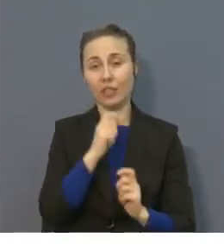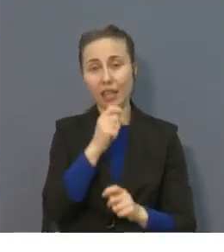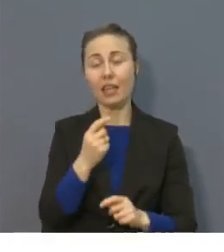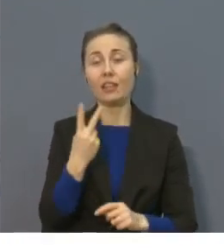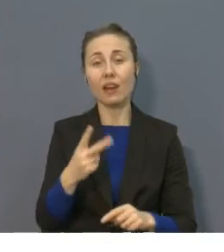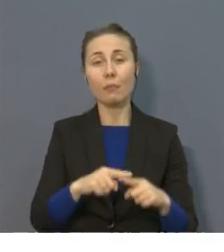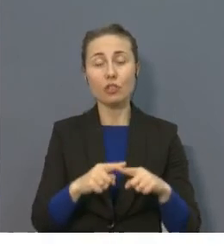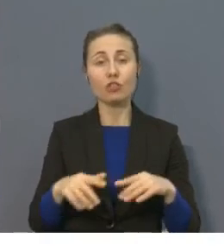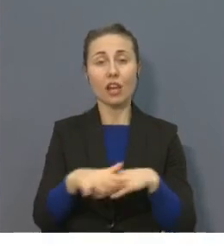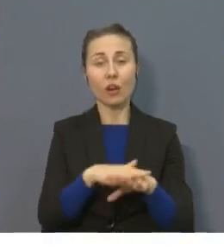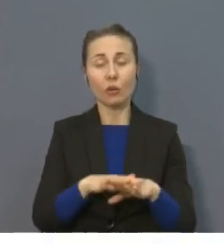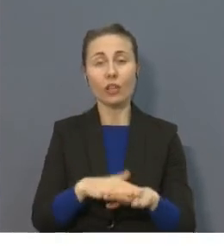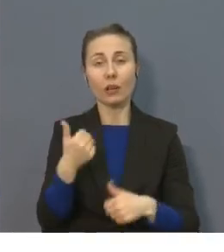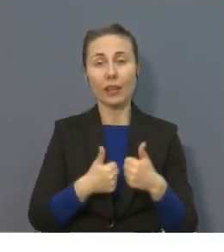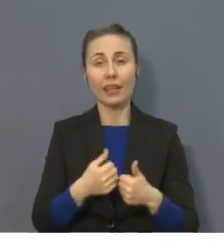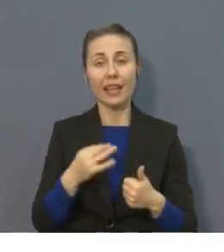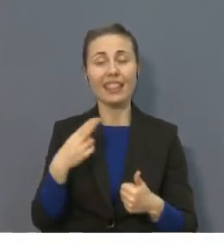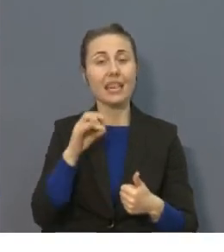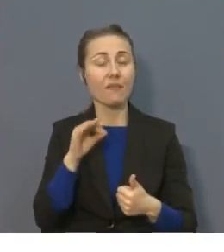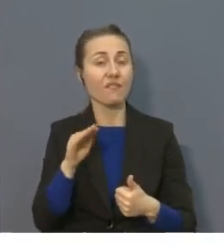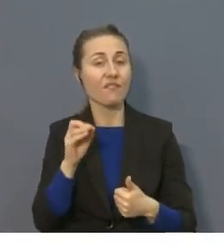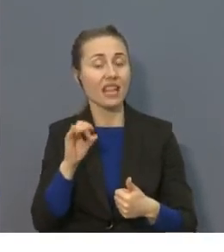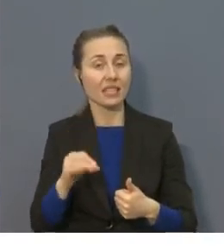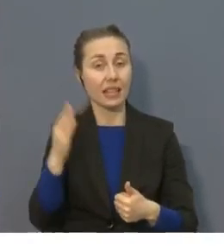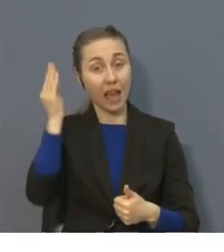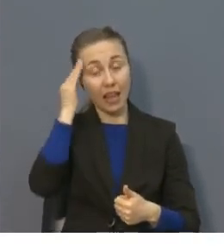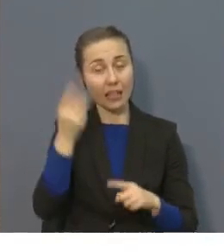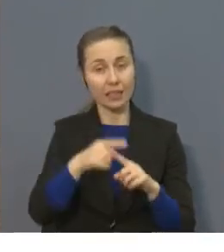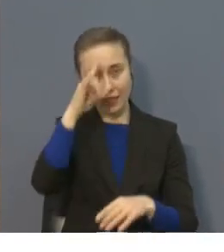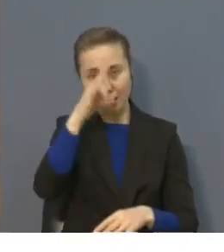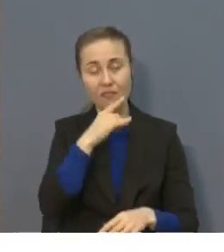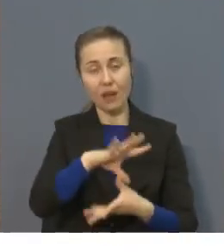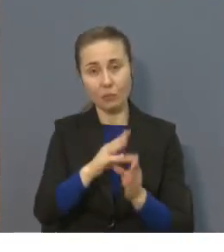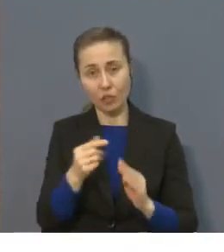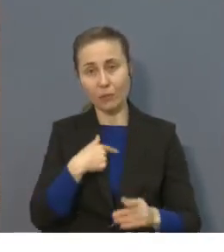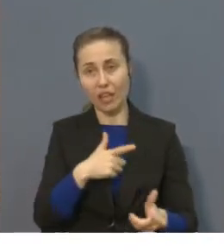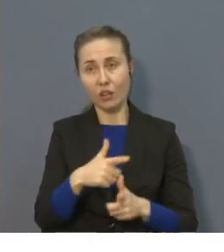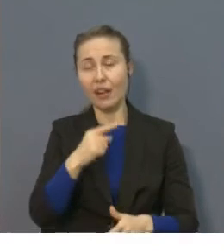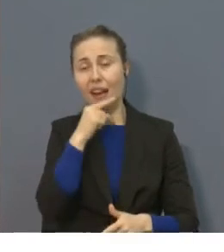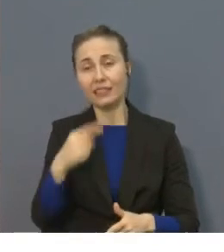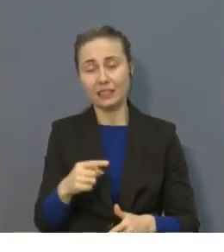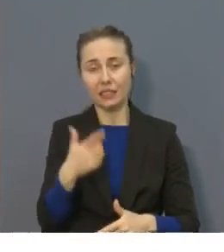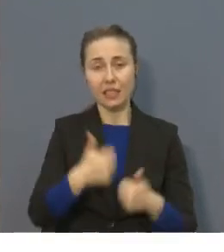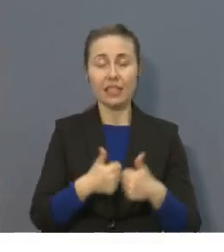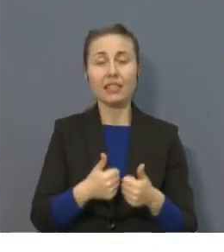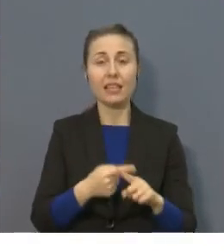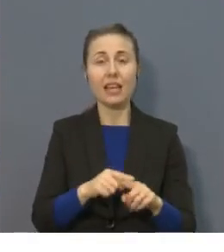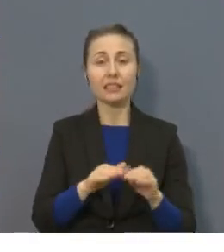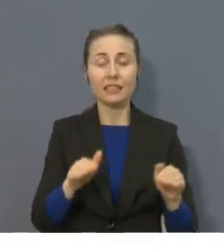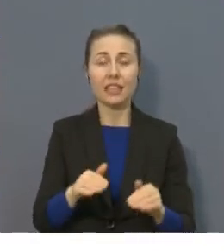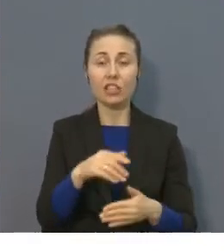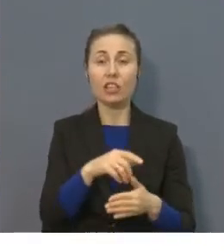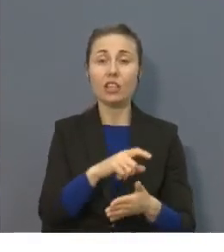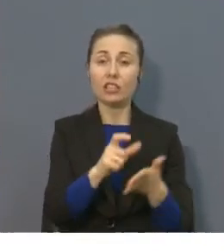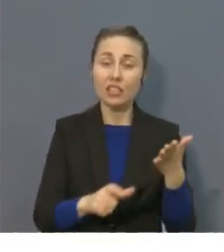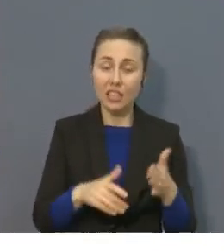қатысып, марапаттарға ие болдық. Бұл Dream Fest және Қазақстан таланттары. Біз үмітімізді үзбей Қазақстанда сайысты таптық. Өтініш